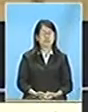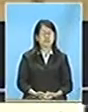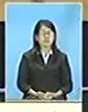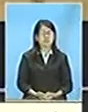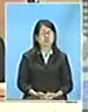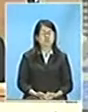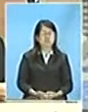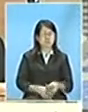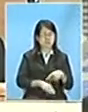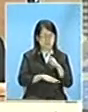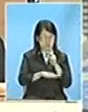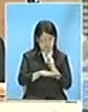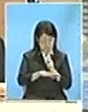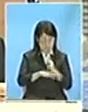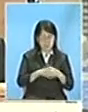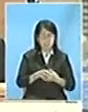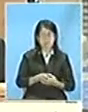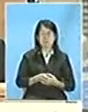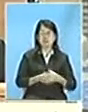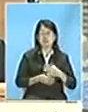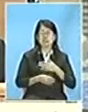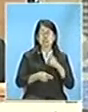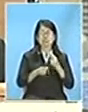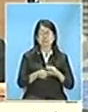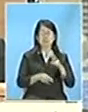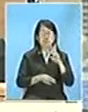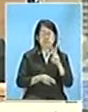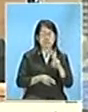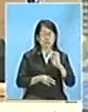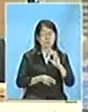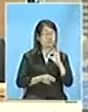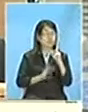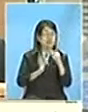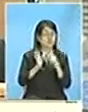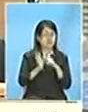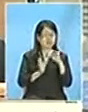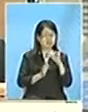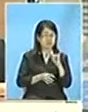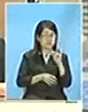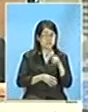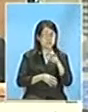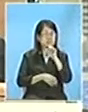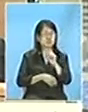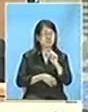กับเรียนท่านประธานที่เคารพครับผมนายวิชาญศิริชัยเอกวัฒน์สมาชิกวุฒิสภา